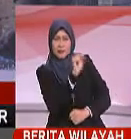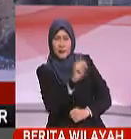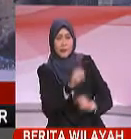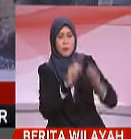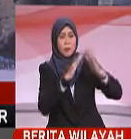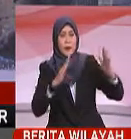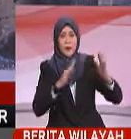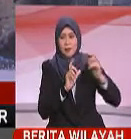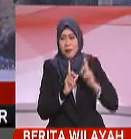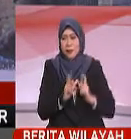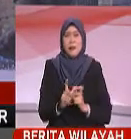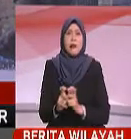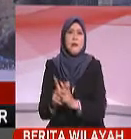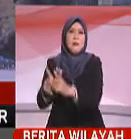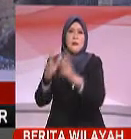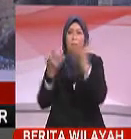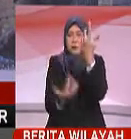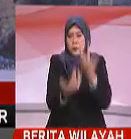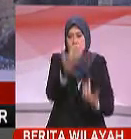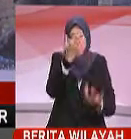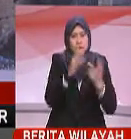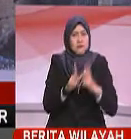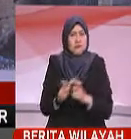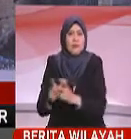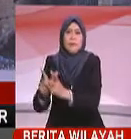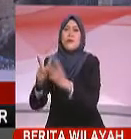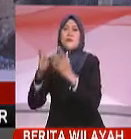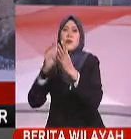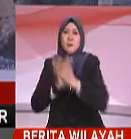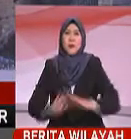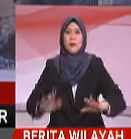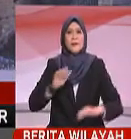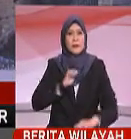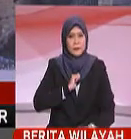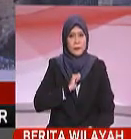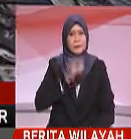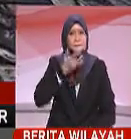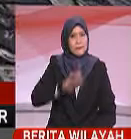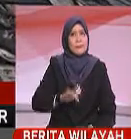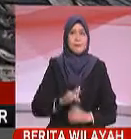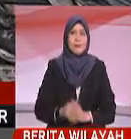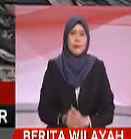terpaksa bergadai nyawa meredah api untuk menyelamatkan diri.